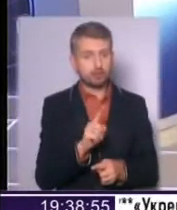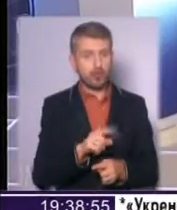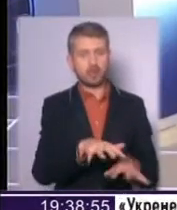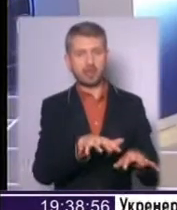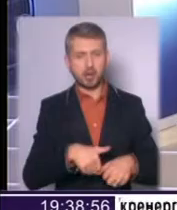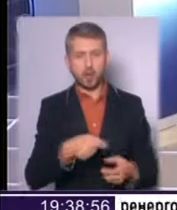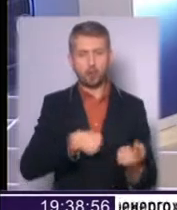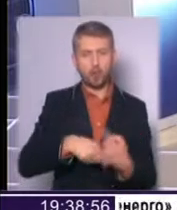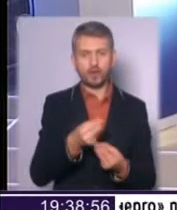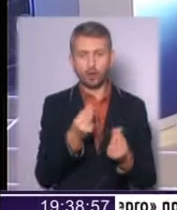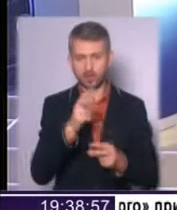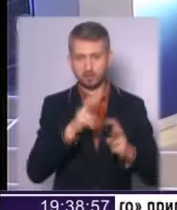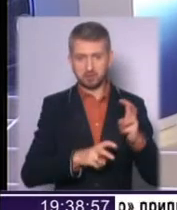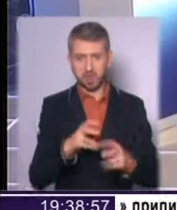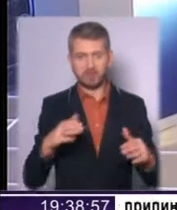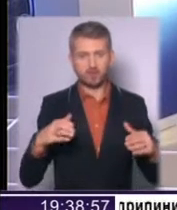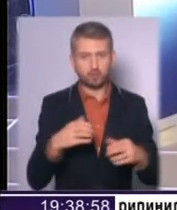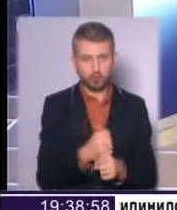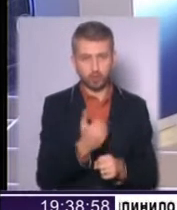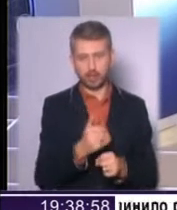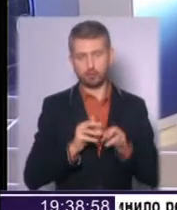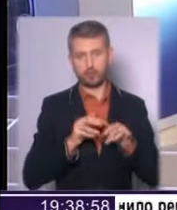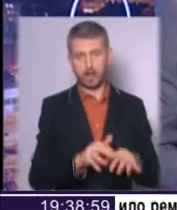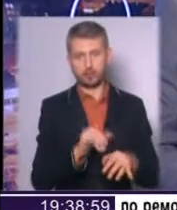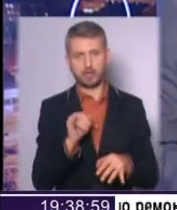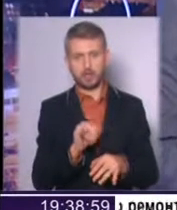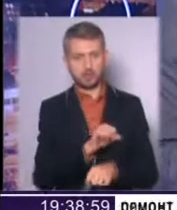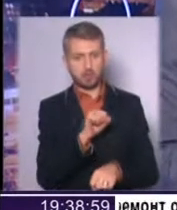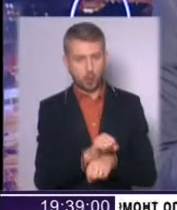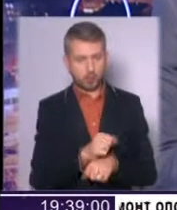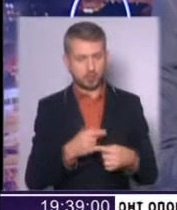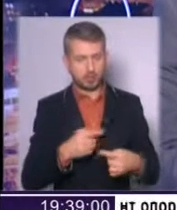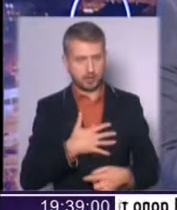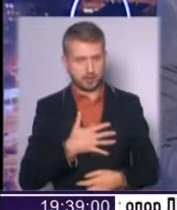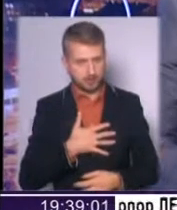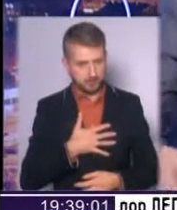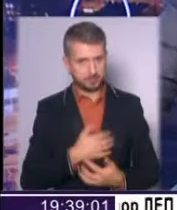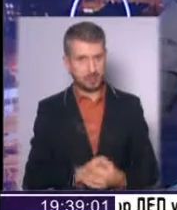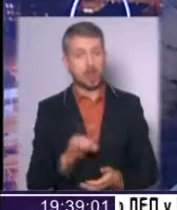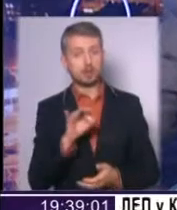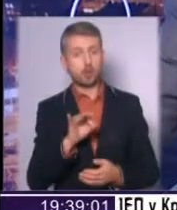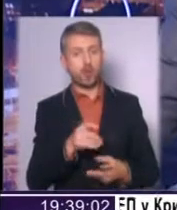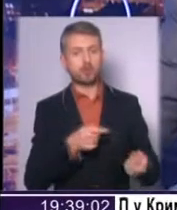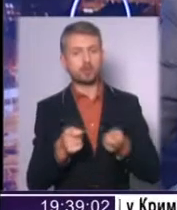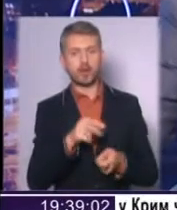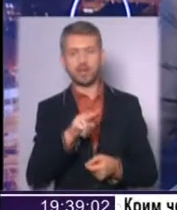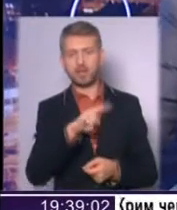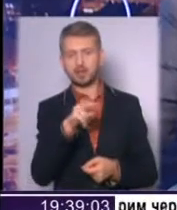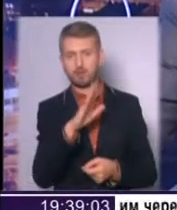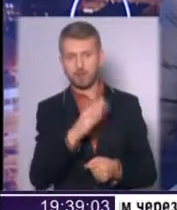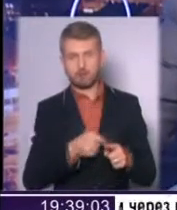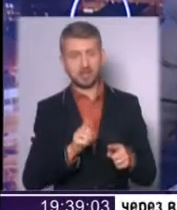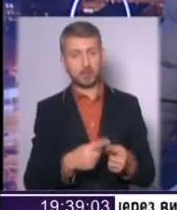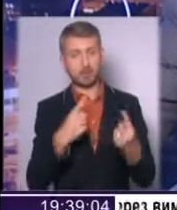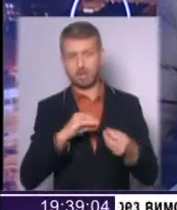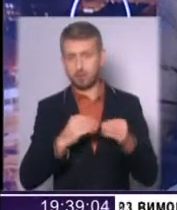я категорично проти таких речей. Не хочу вам сказати взагалі будь-яких авансових платежів, в тому числі на енергоносії, які зараз вимагають